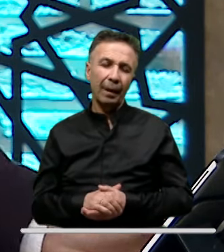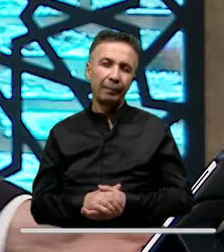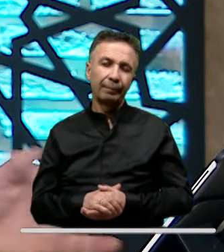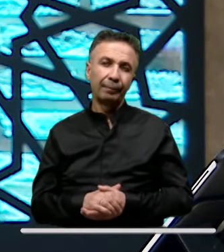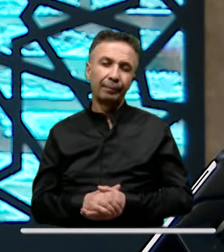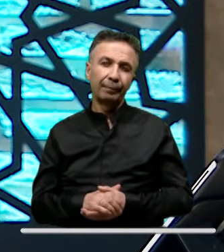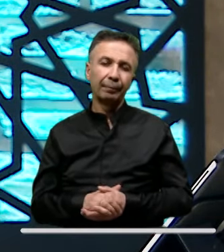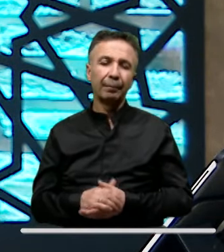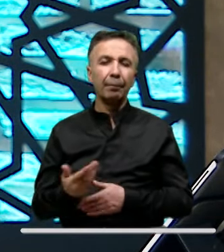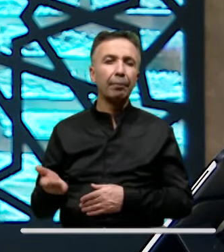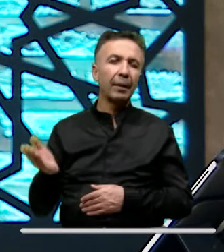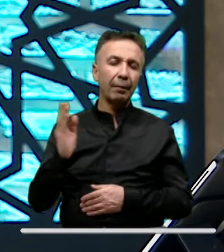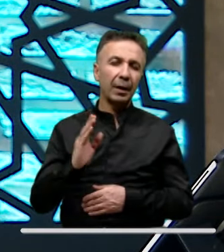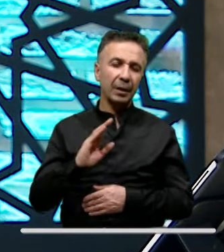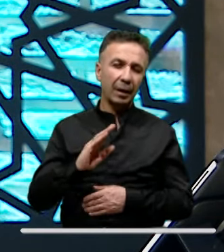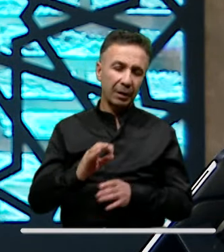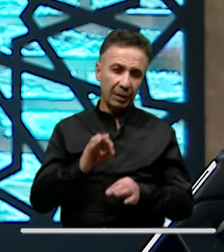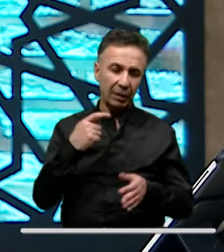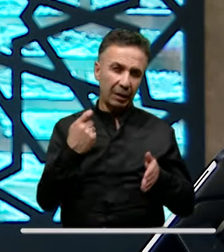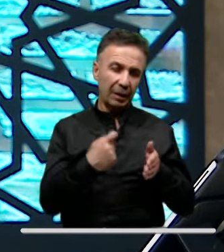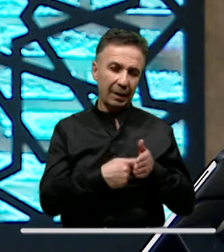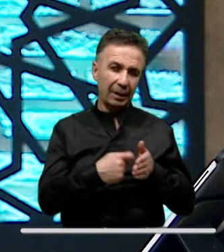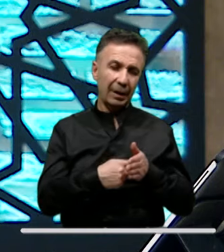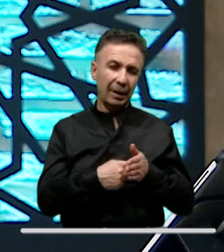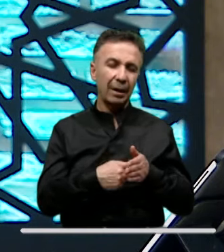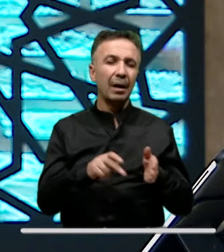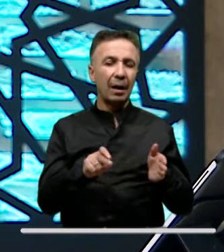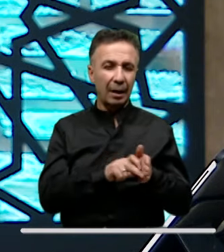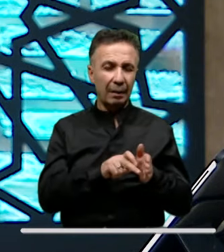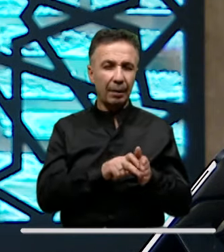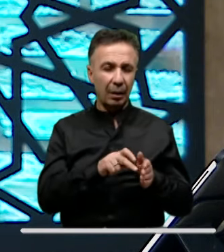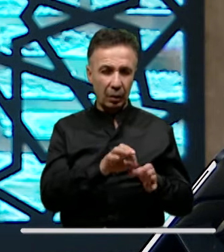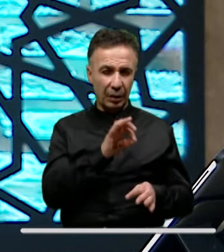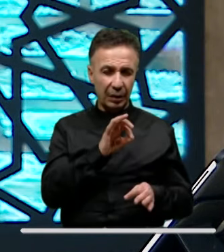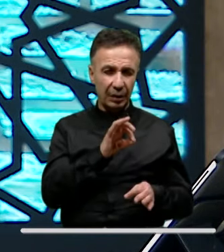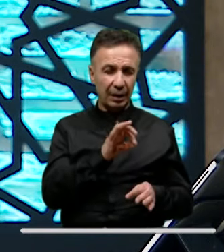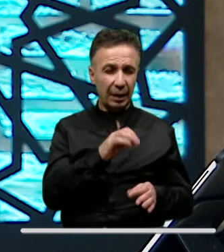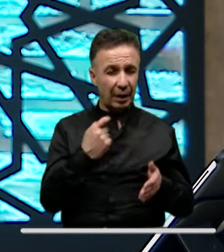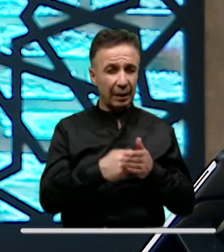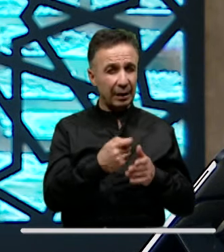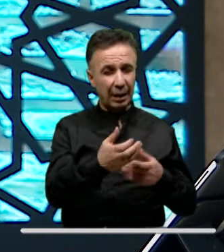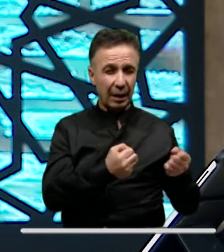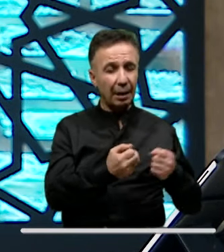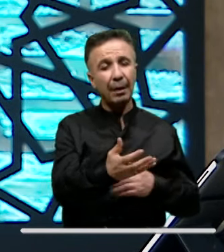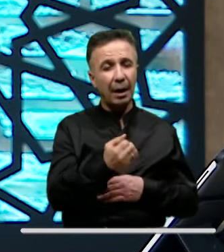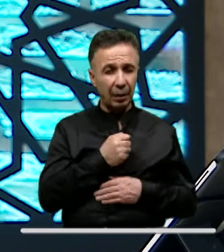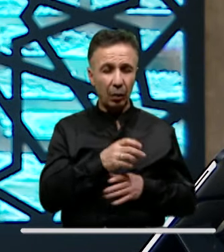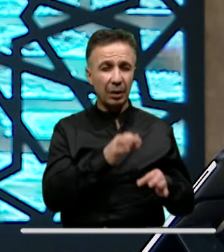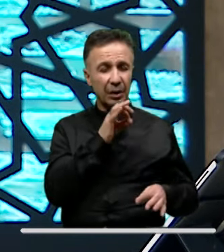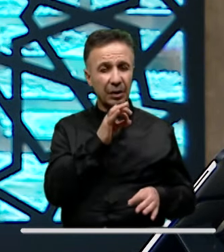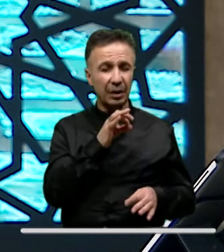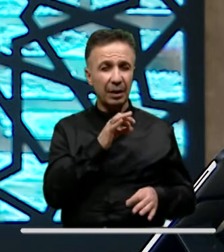edelim. Bir başkasının adına düzenlenmiş raporla o kişi adına araba alınıyor. ama o kişinin